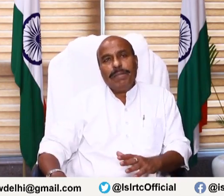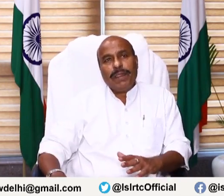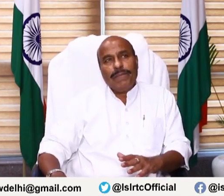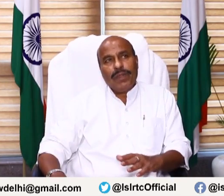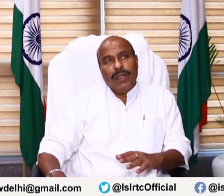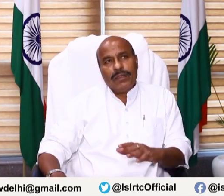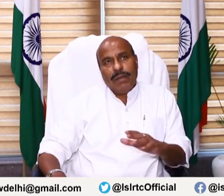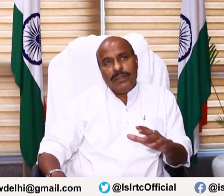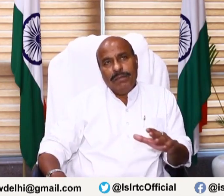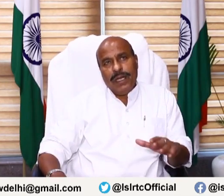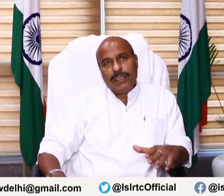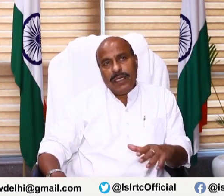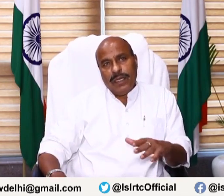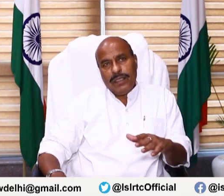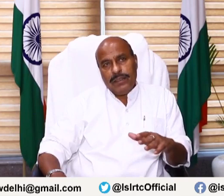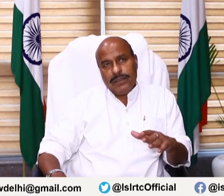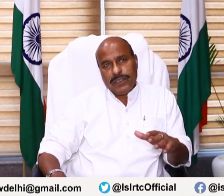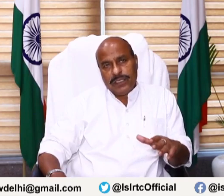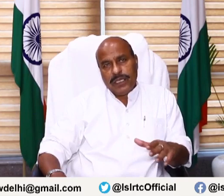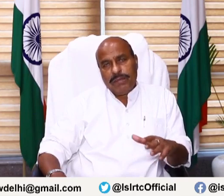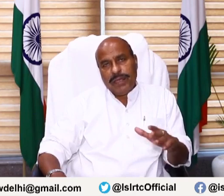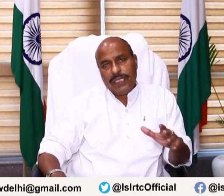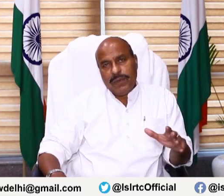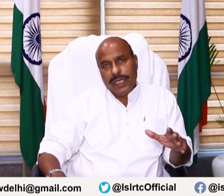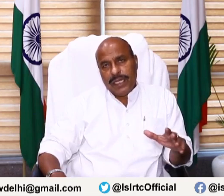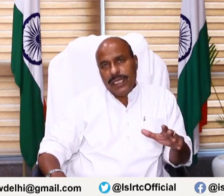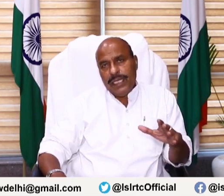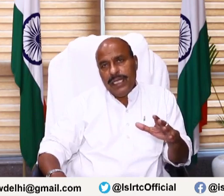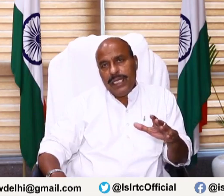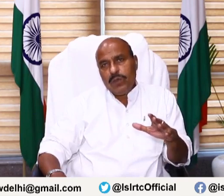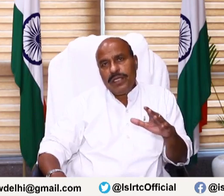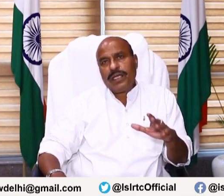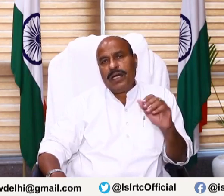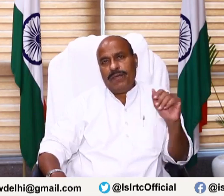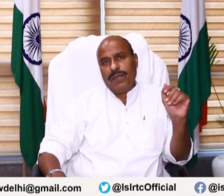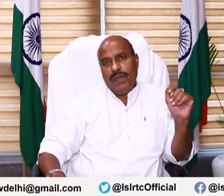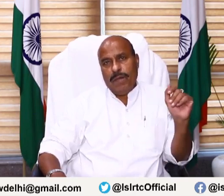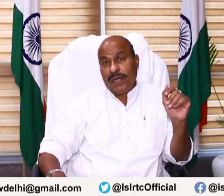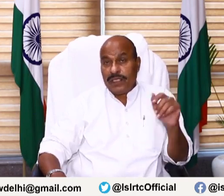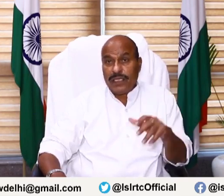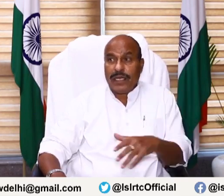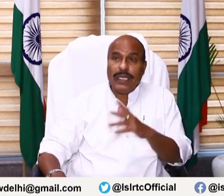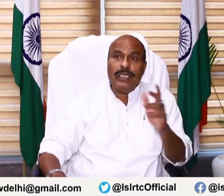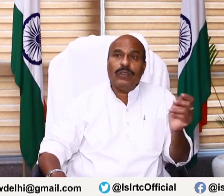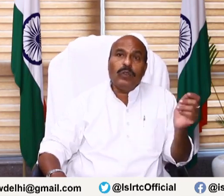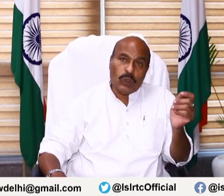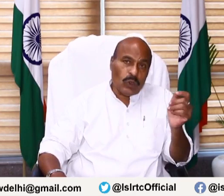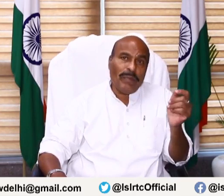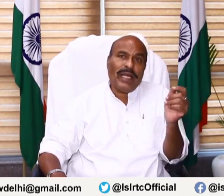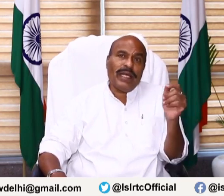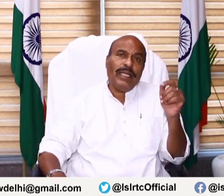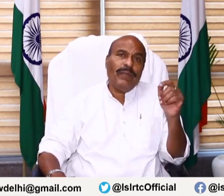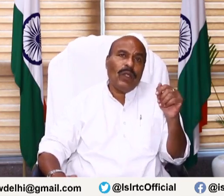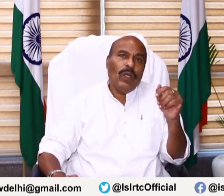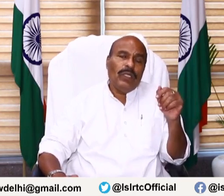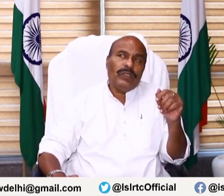क्षेत्र में दिव्यांगता सशक्तिकरण विभाग के द्वारा एक न्यूज़ लेटर का प्रकाशन करने की योजना